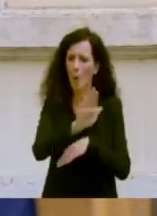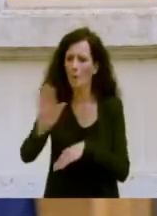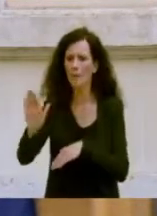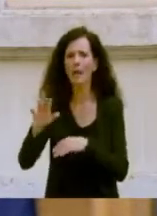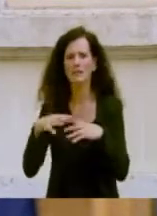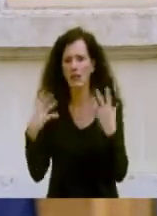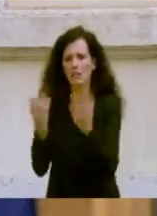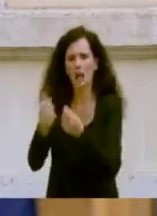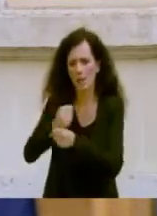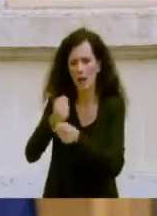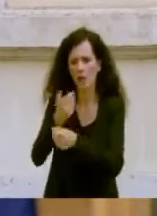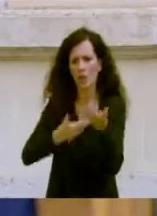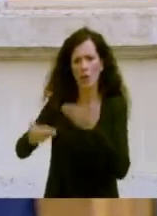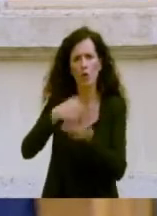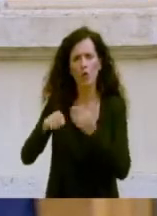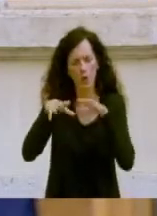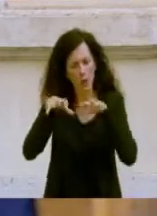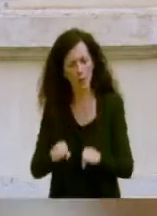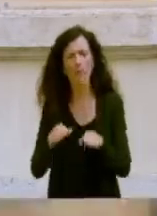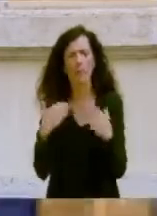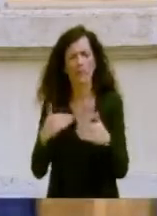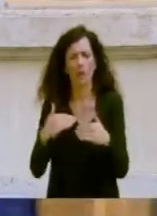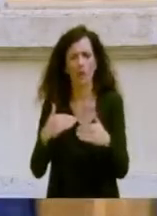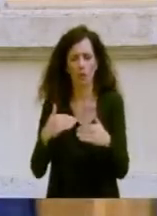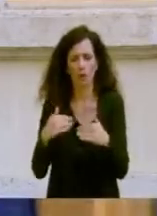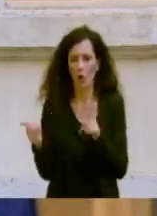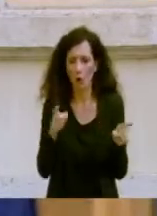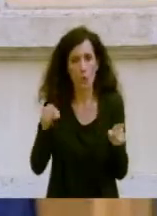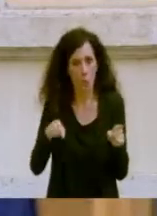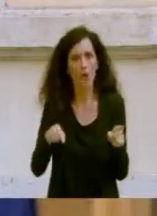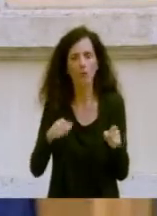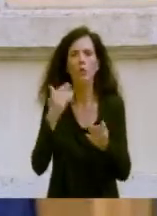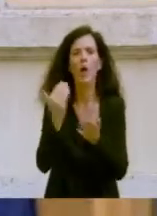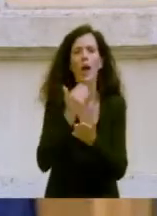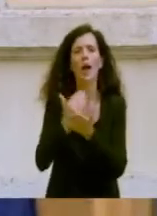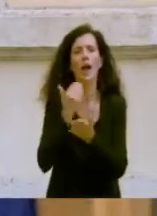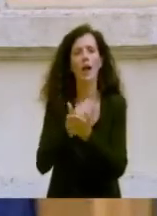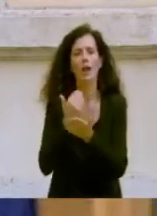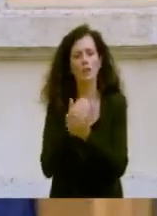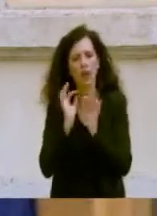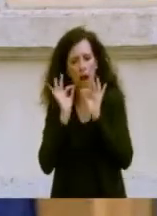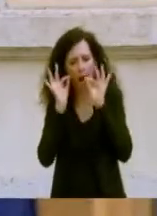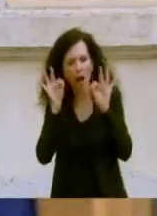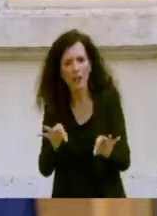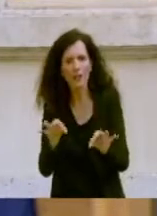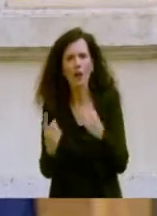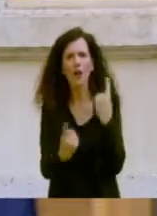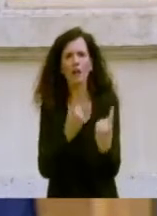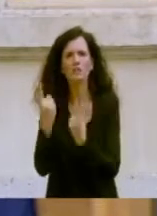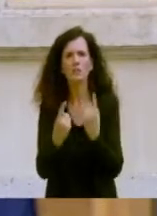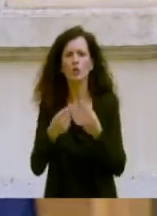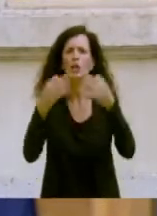tanto dando da fare in queste ore per evitare appunto che si possa arrivare a delle decisioni